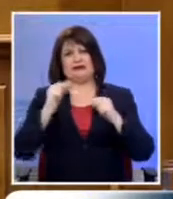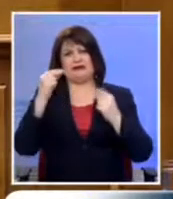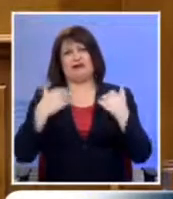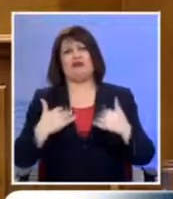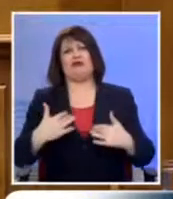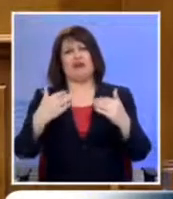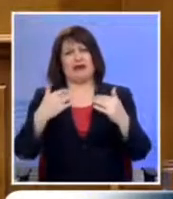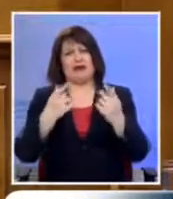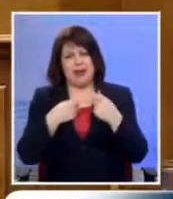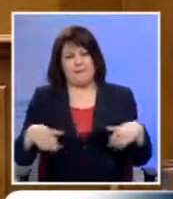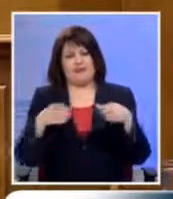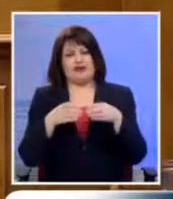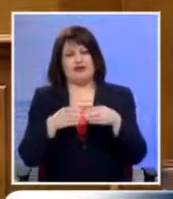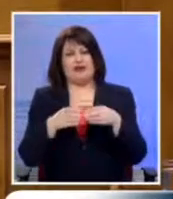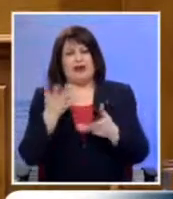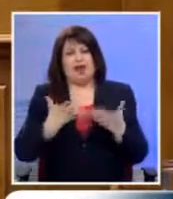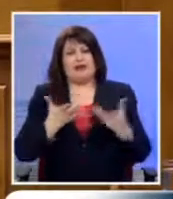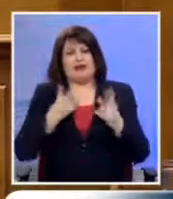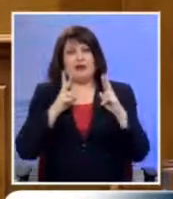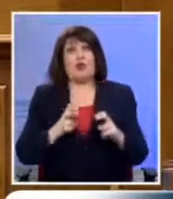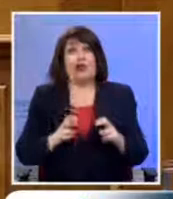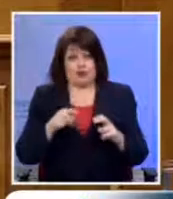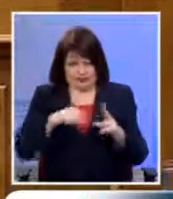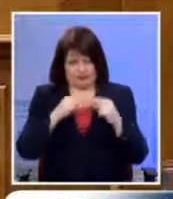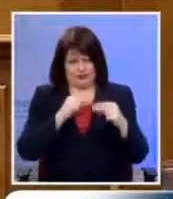η Επιτροπή Λογιστικού Ελέγχου.